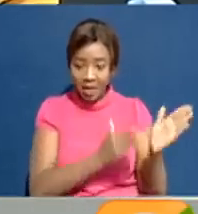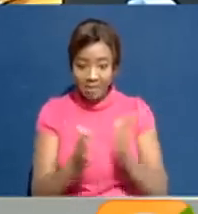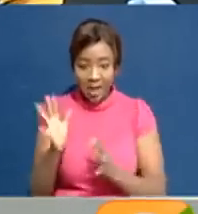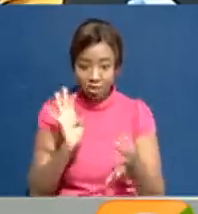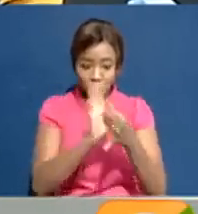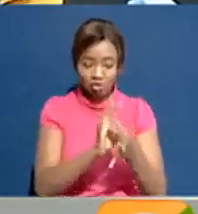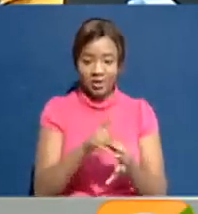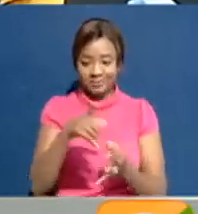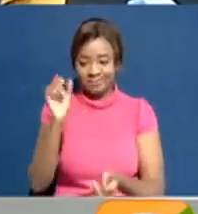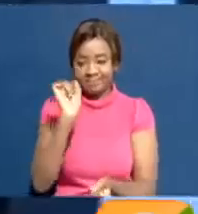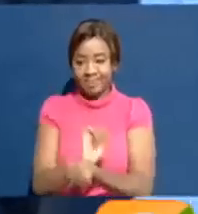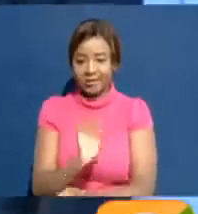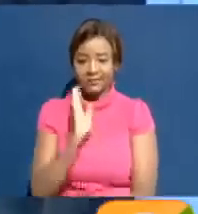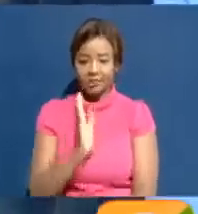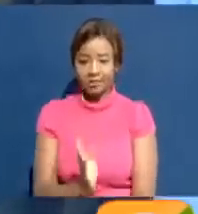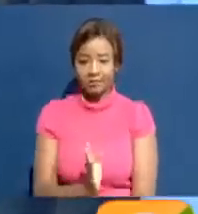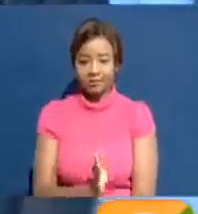vilivyo.